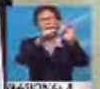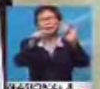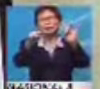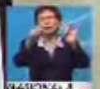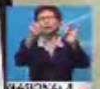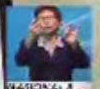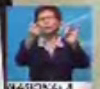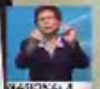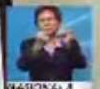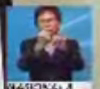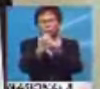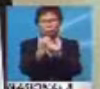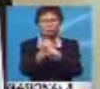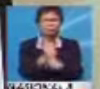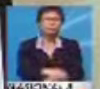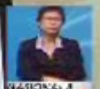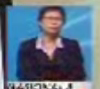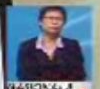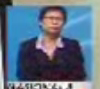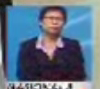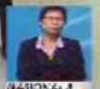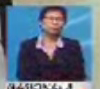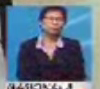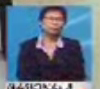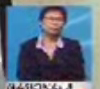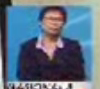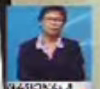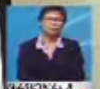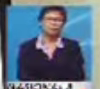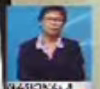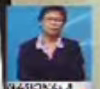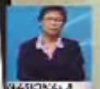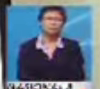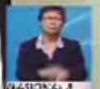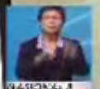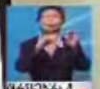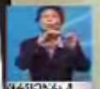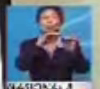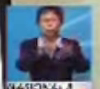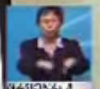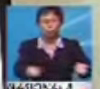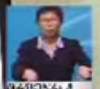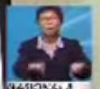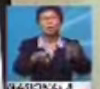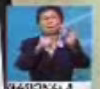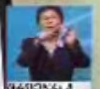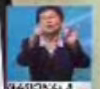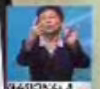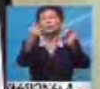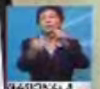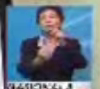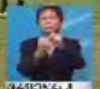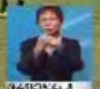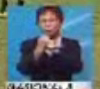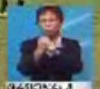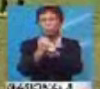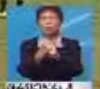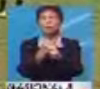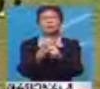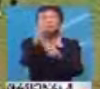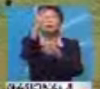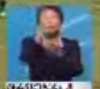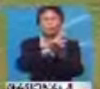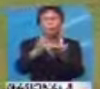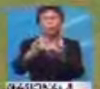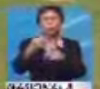8 sehingga 12 tahun, ya, yang menjalani latihan selama 4 minggu berturut-turut.